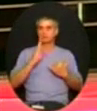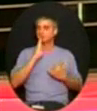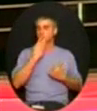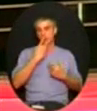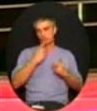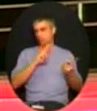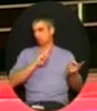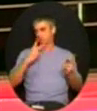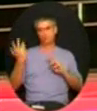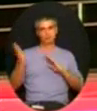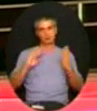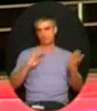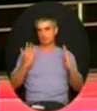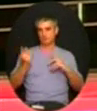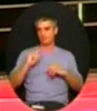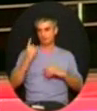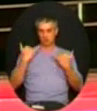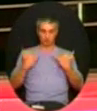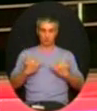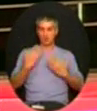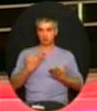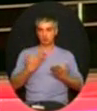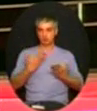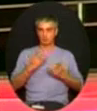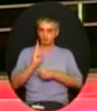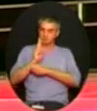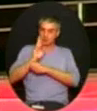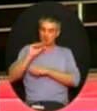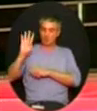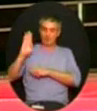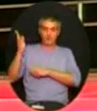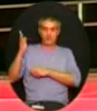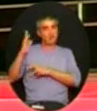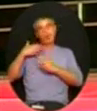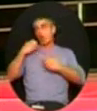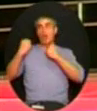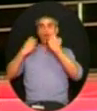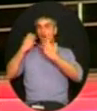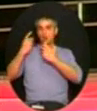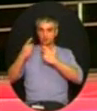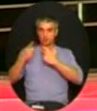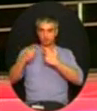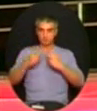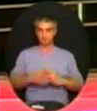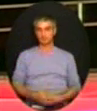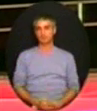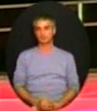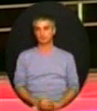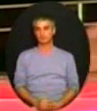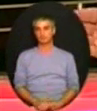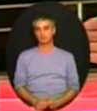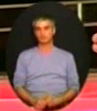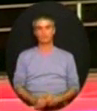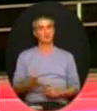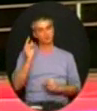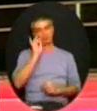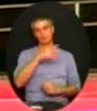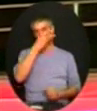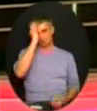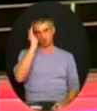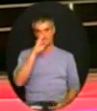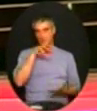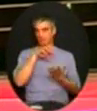הרי משני הצדדים. אלה שעכשיו מגוננים על נתניהו בכל כוחו, היו מתנגדי